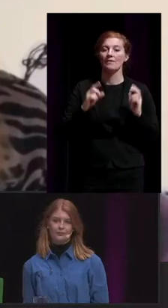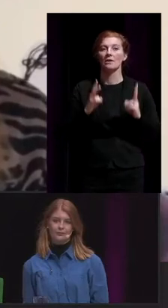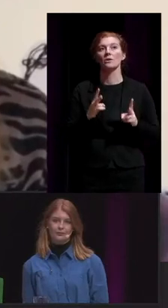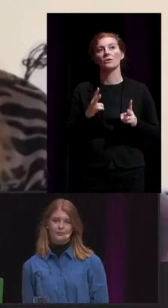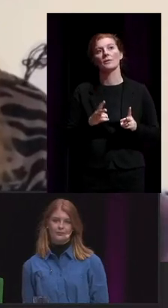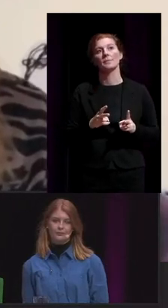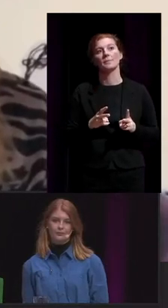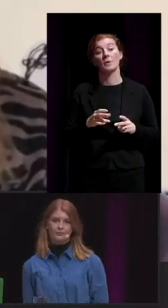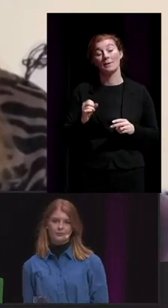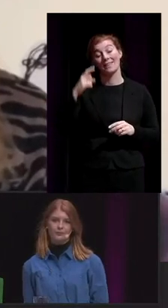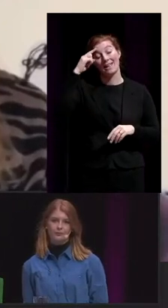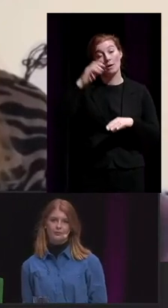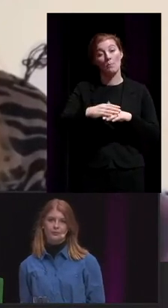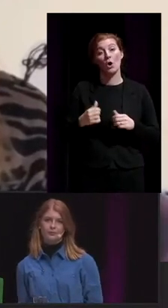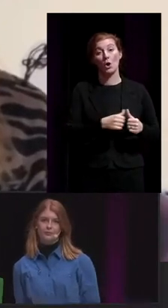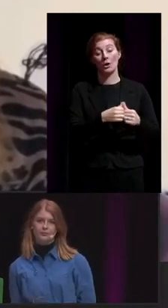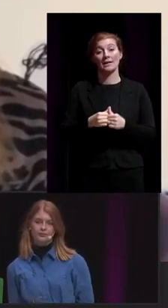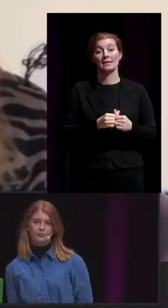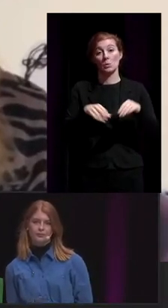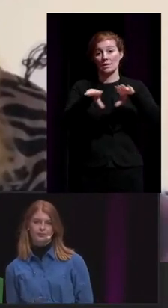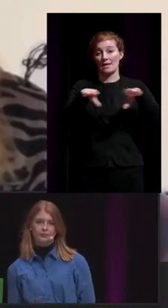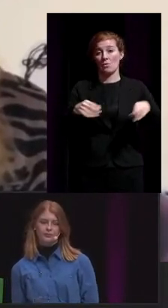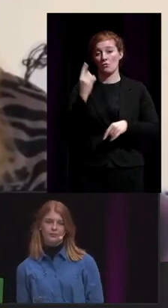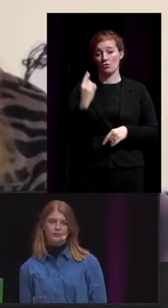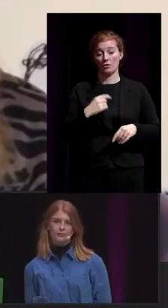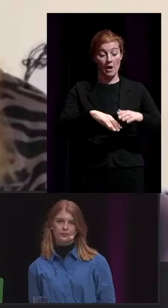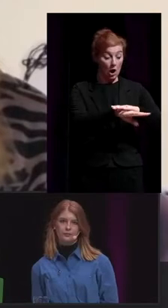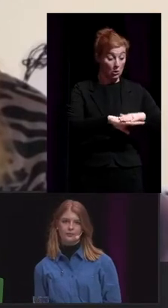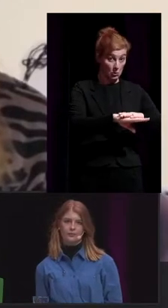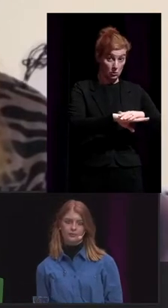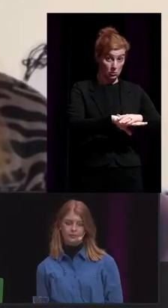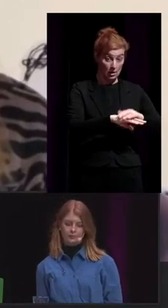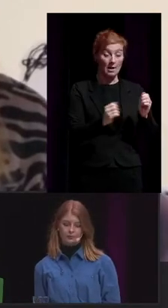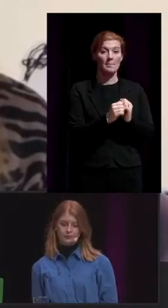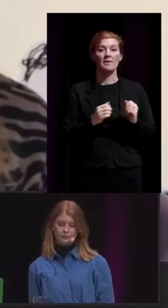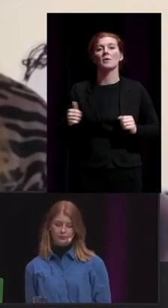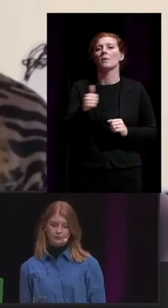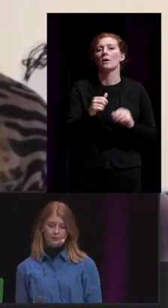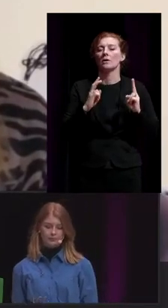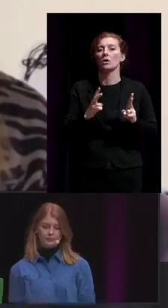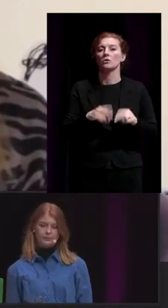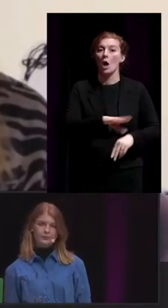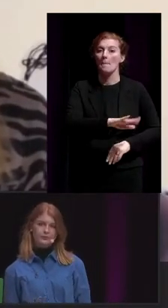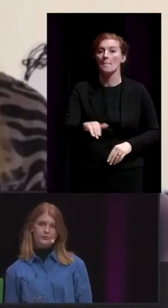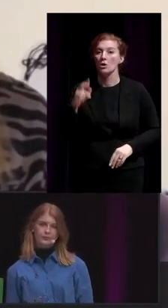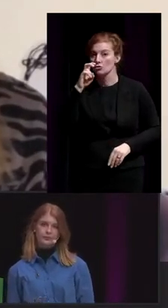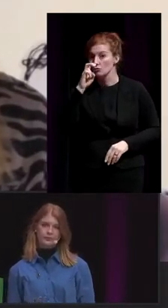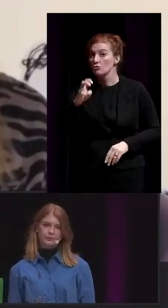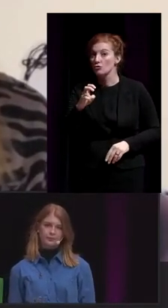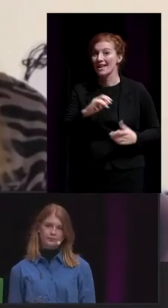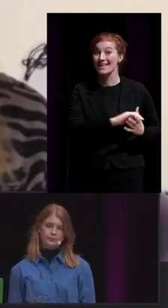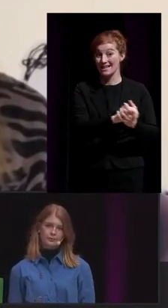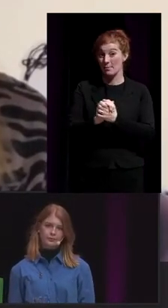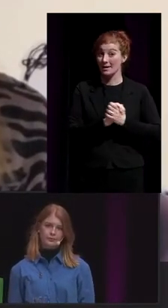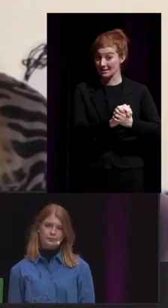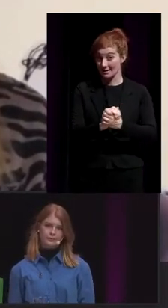tänker organisatoriskt först, så behöver vi ha en grund, och vi behöver också ha ett barnsyn, en gemensam barnsyn som är en del